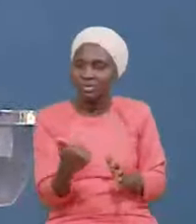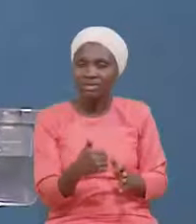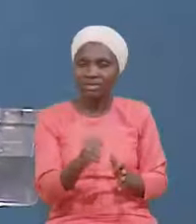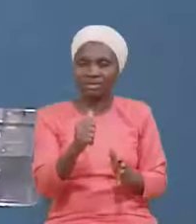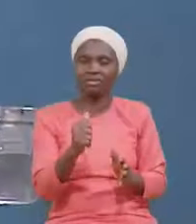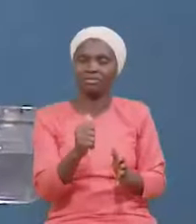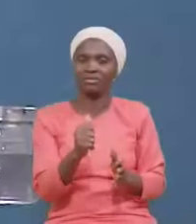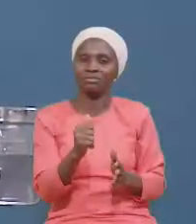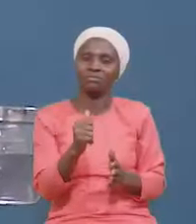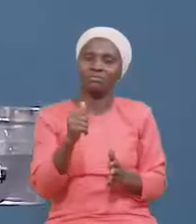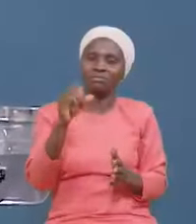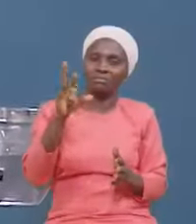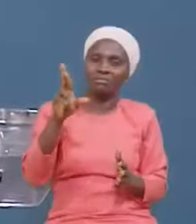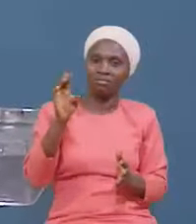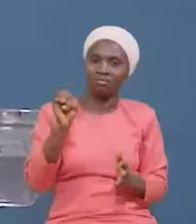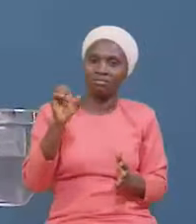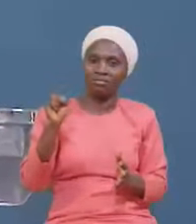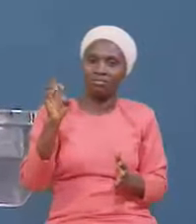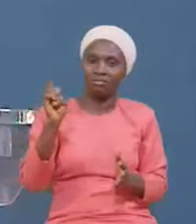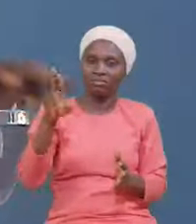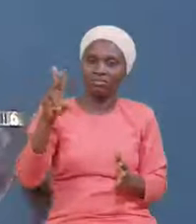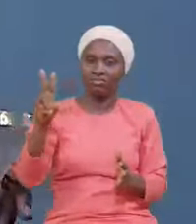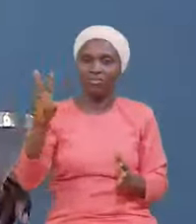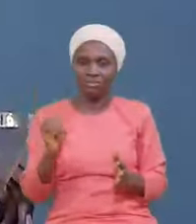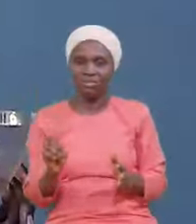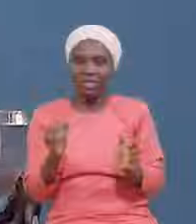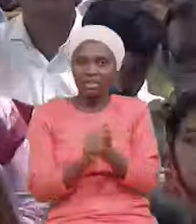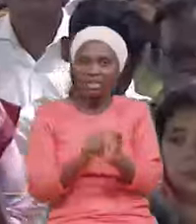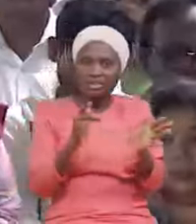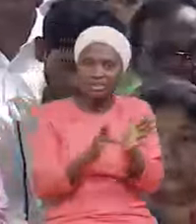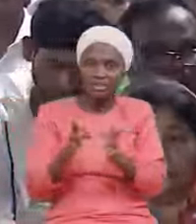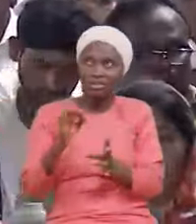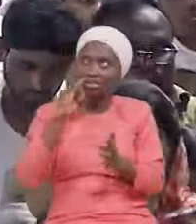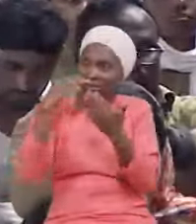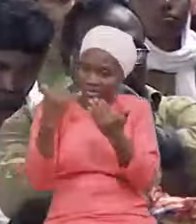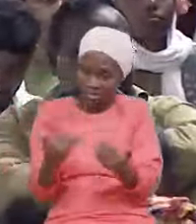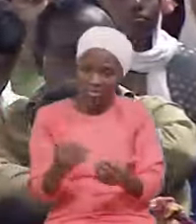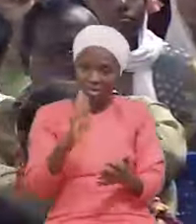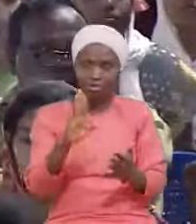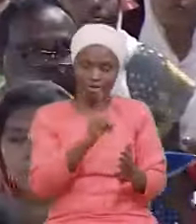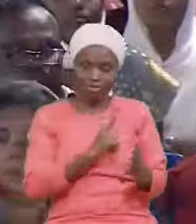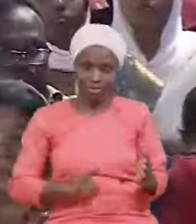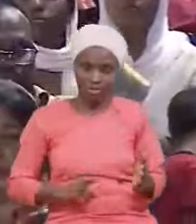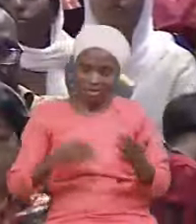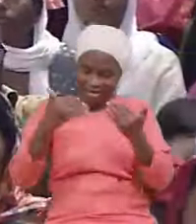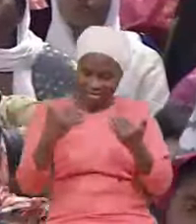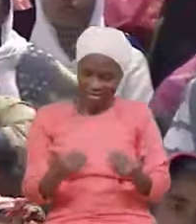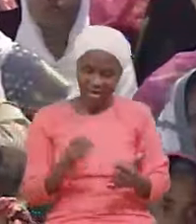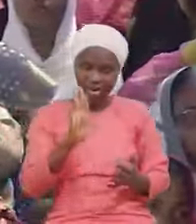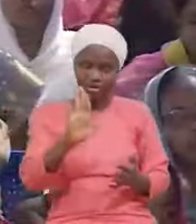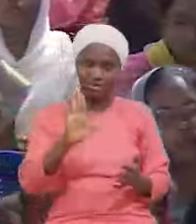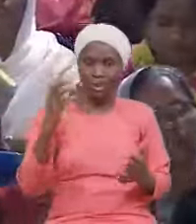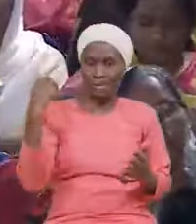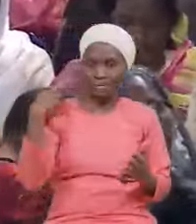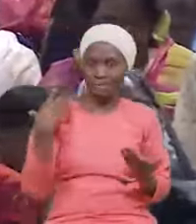మీలో ఉంటే Jesus is now your lord ఇప్పుడు యేసు మీకు ప్రభు అవుతారు is now your master ఆయన మీకు